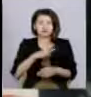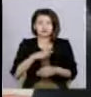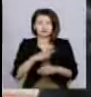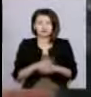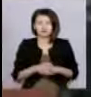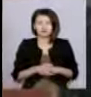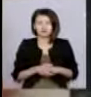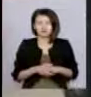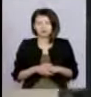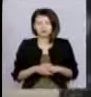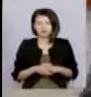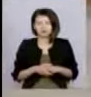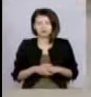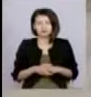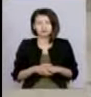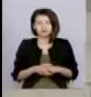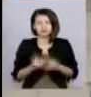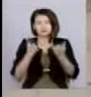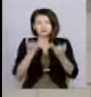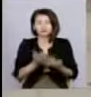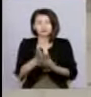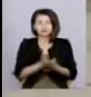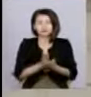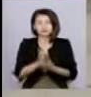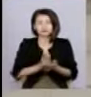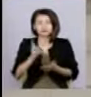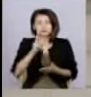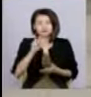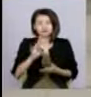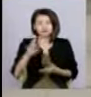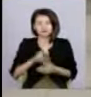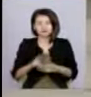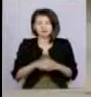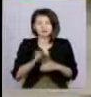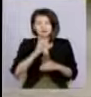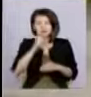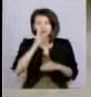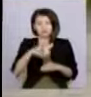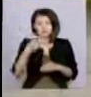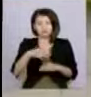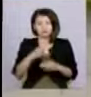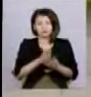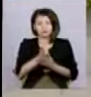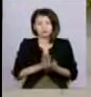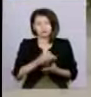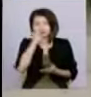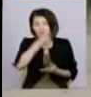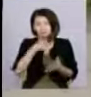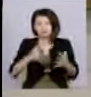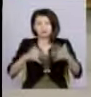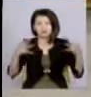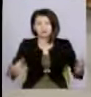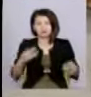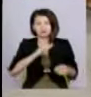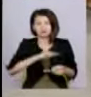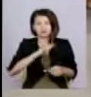Ценный подарок вручается ветерану телевидения Зое Леонидовне Бутерос. Больше 40 лет Зоя Бутерос трудится на областном